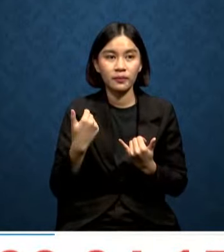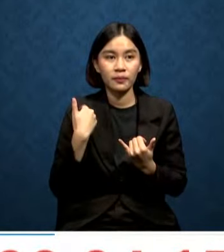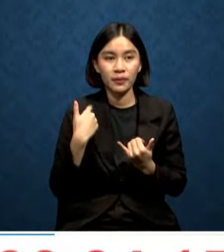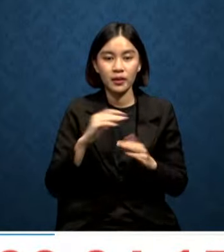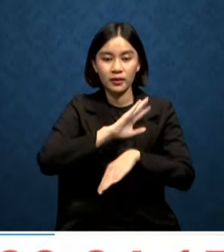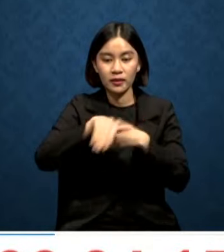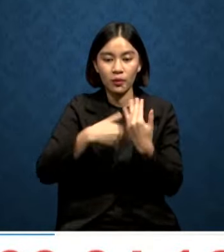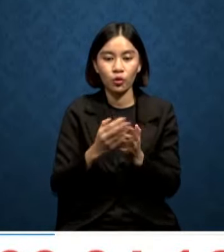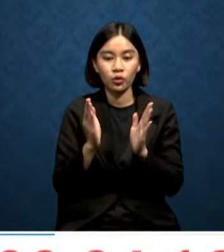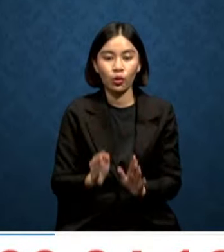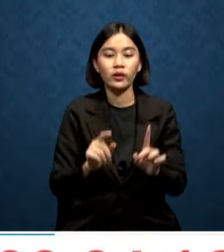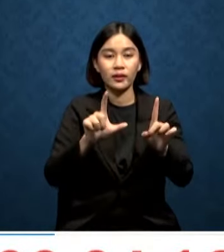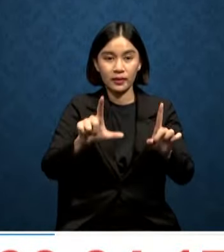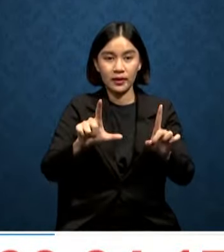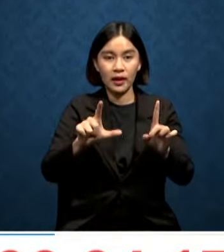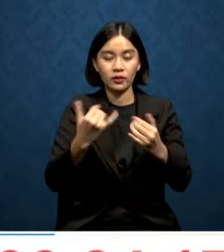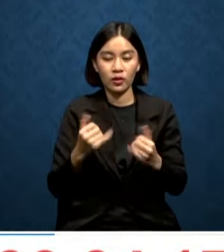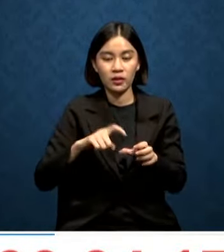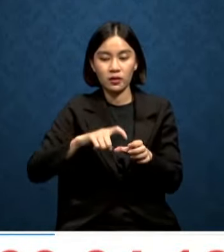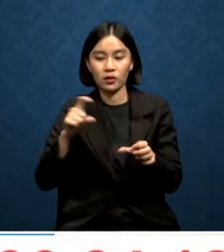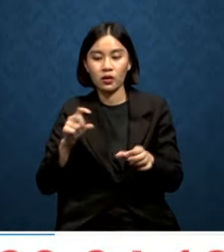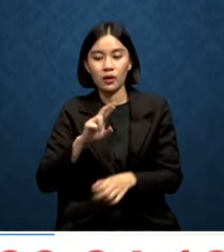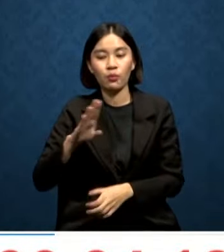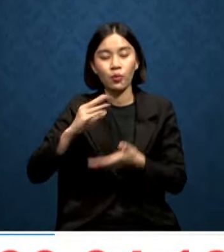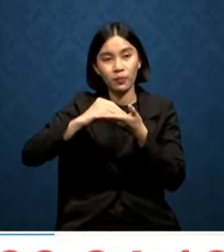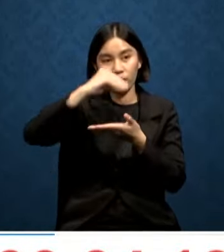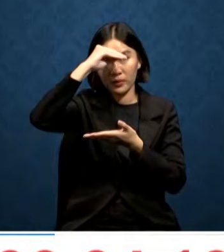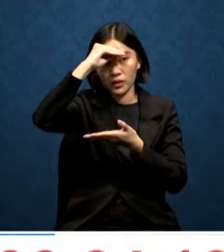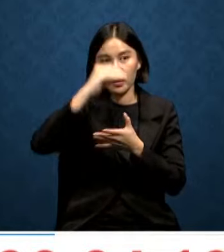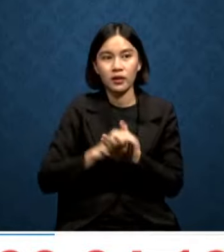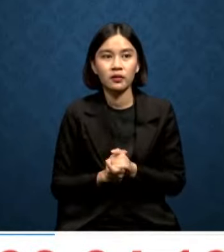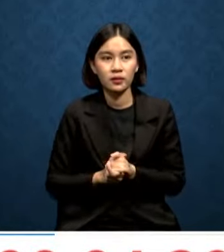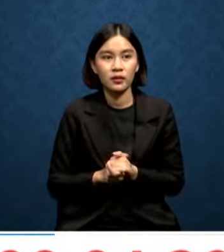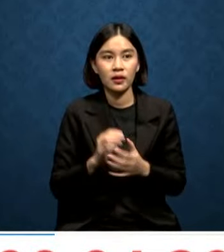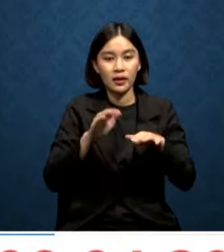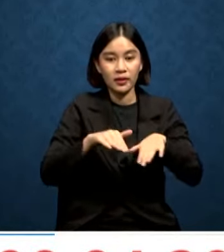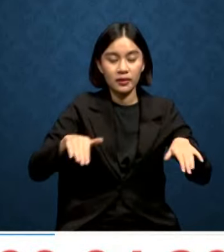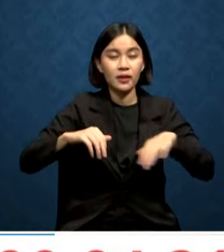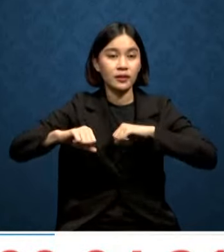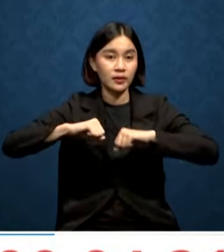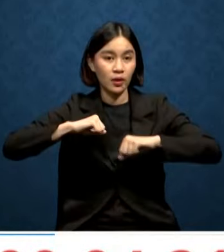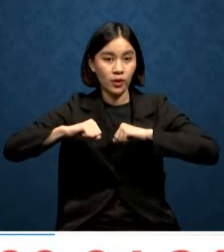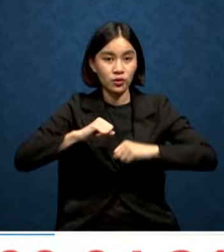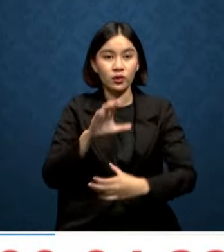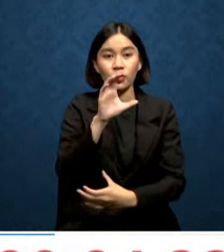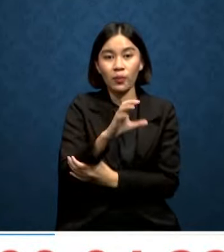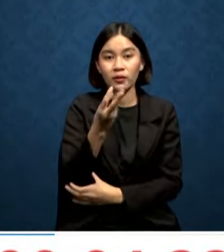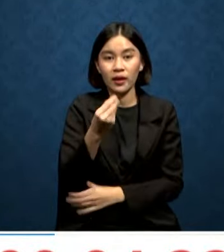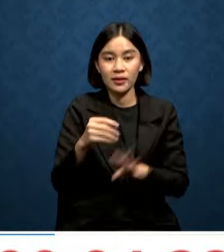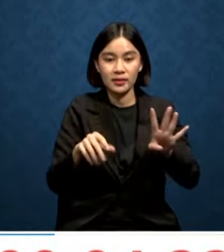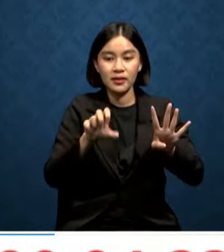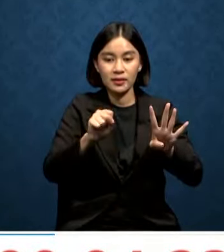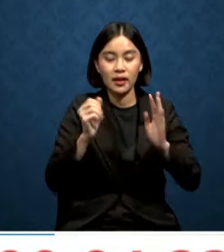นทั้งสิ้น1ล้านคนนะครับที่หลุดจากระบบการศึกษานะครับแยกเป็นเด็กและเยาวชนในภาคบังคับเนี่ย 400,000